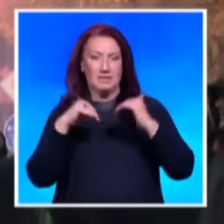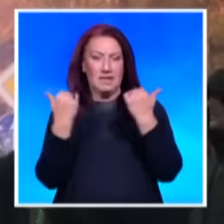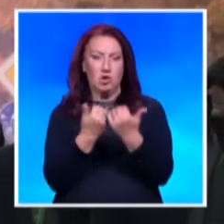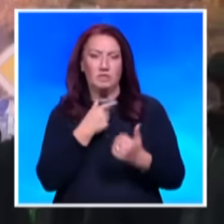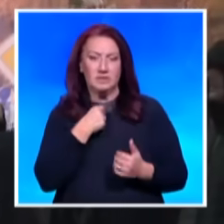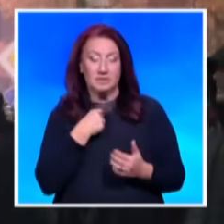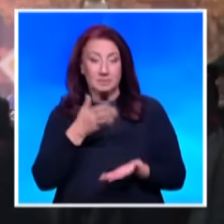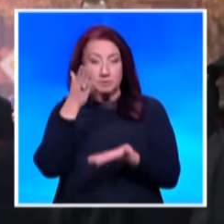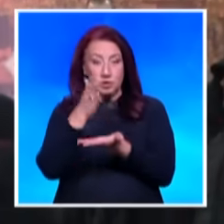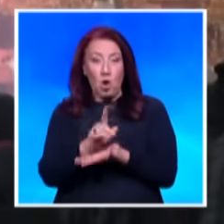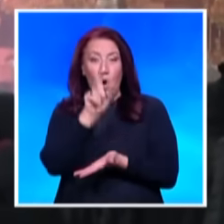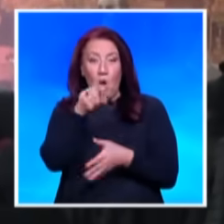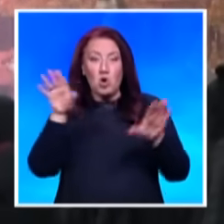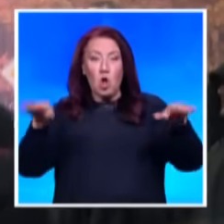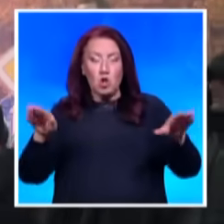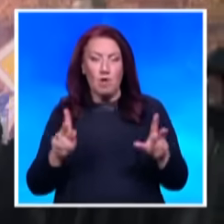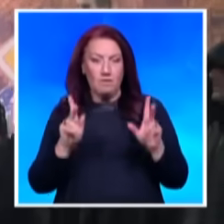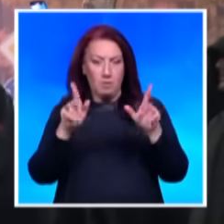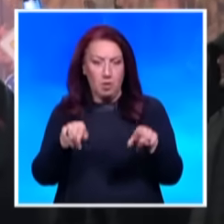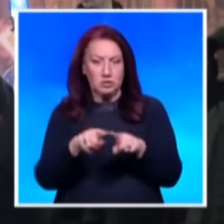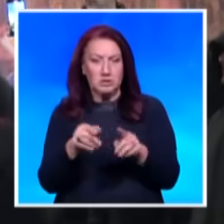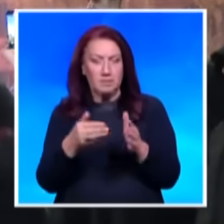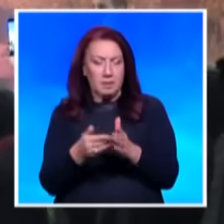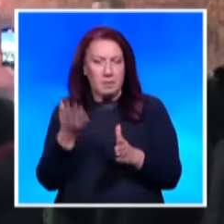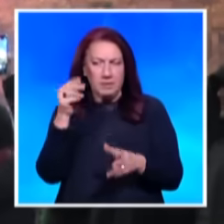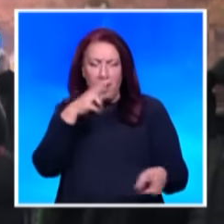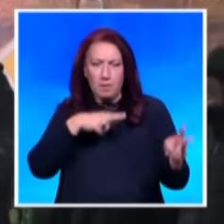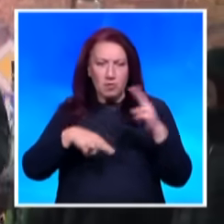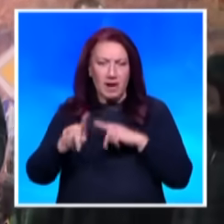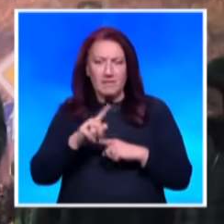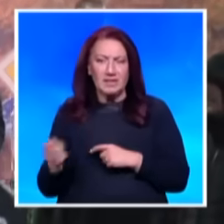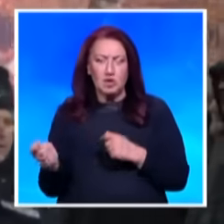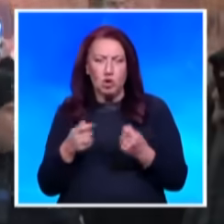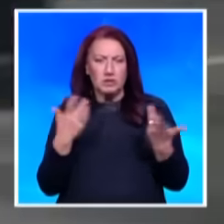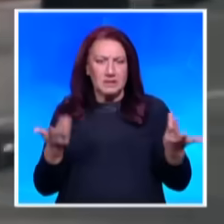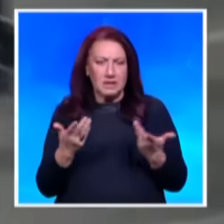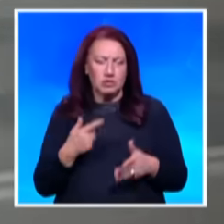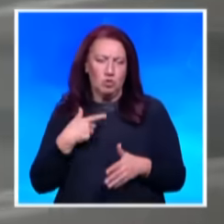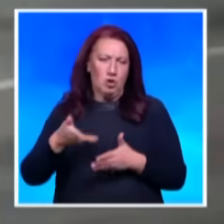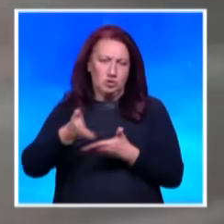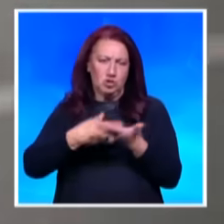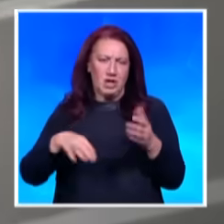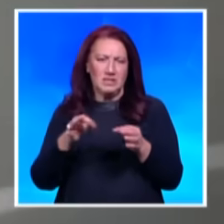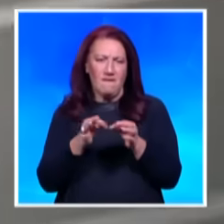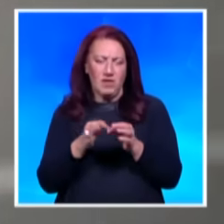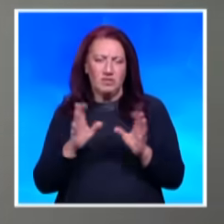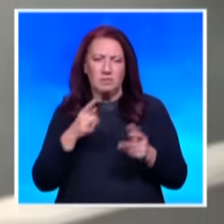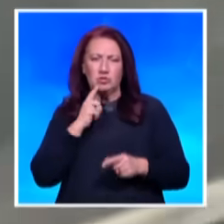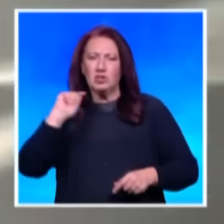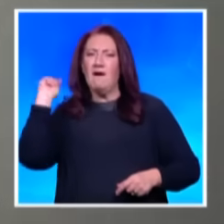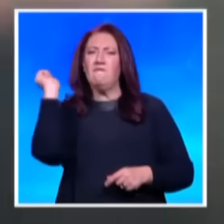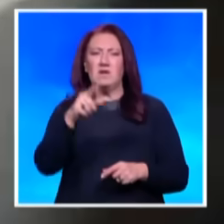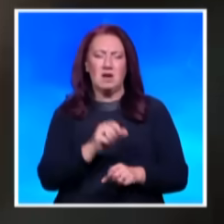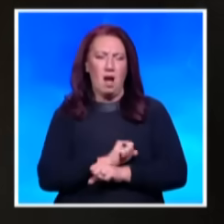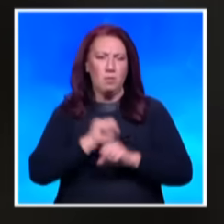Стигнаха до Орлов мост, където, въпреки че предишествието бяха проверени за забранени предмети, част от феновете започнаха да хвърлят бомбички.